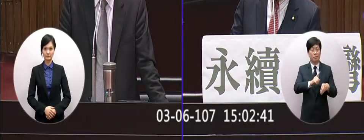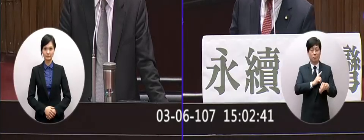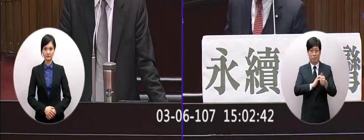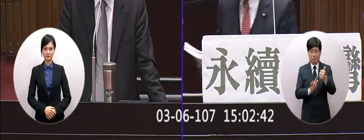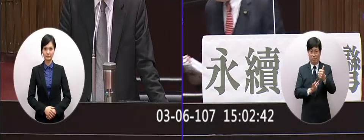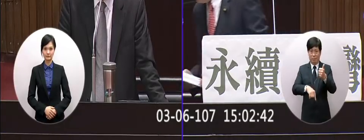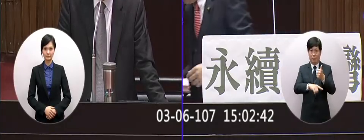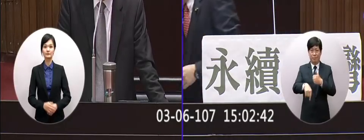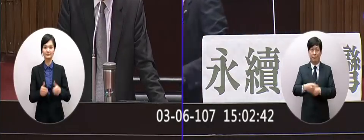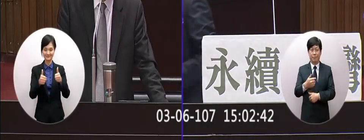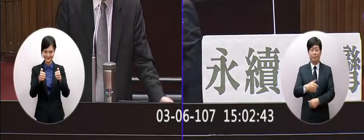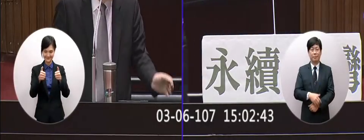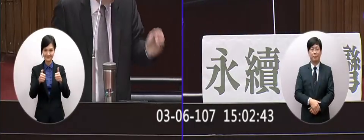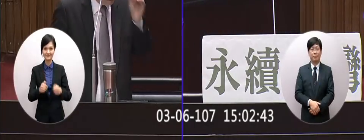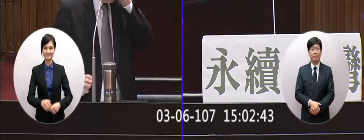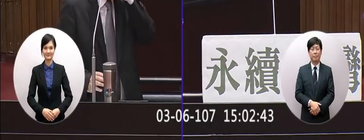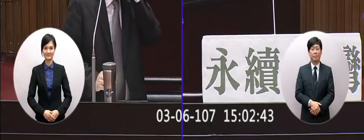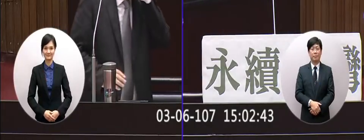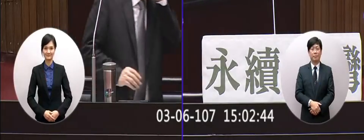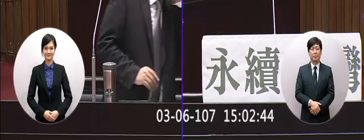政团队。 好，谢谢。